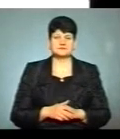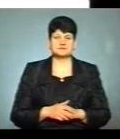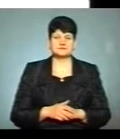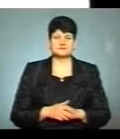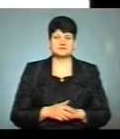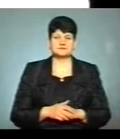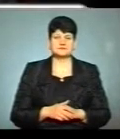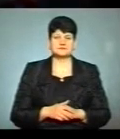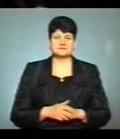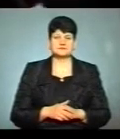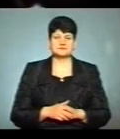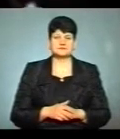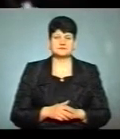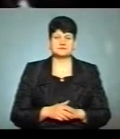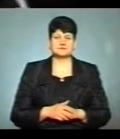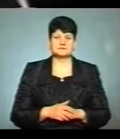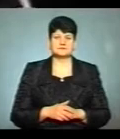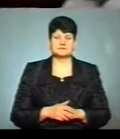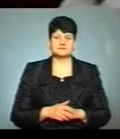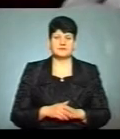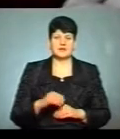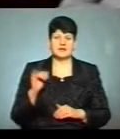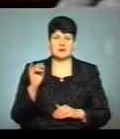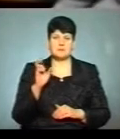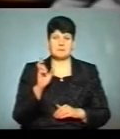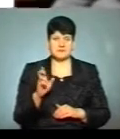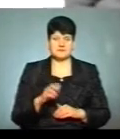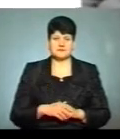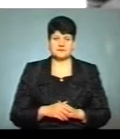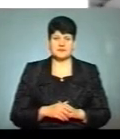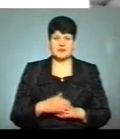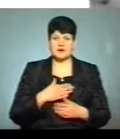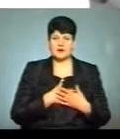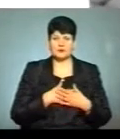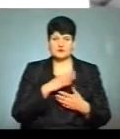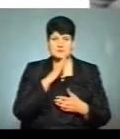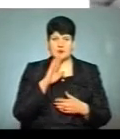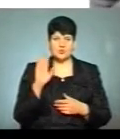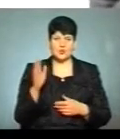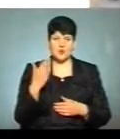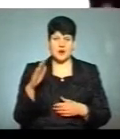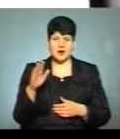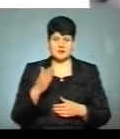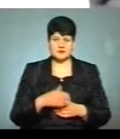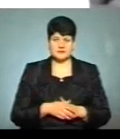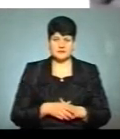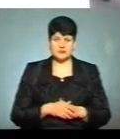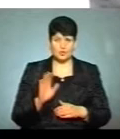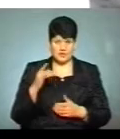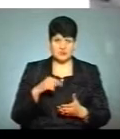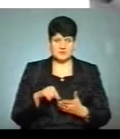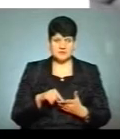Ну і так і було. Я люблю з мамою гуляти. Гуляти по